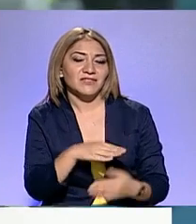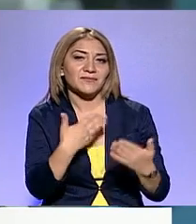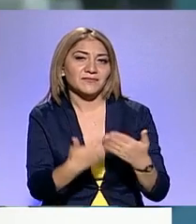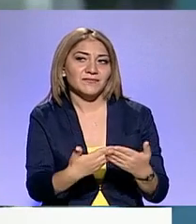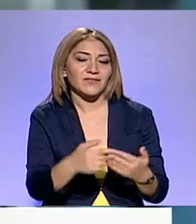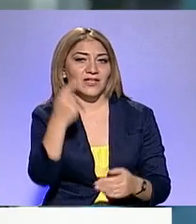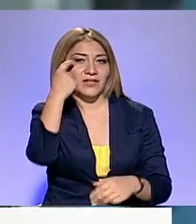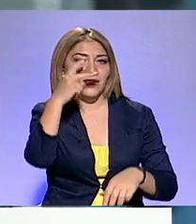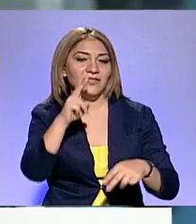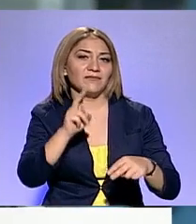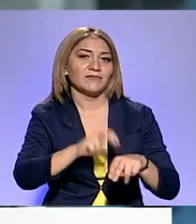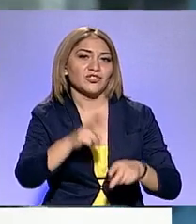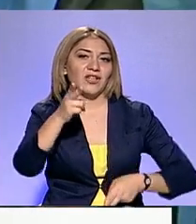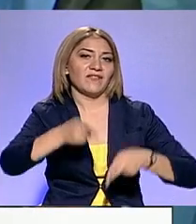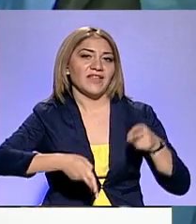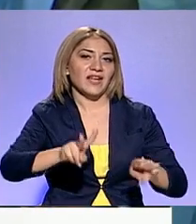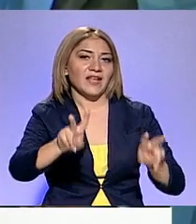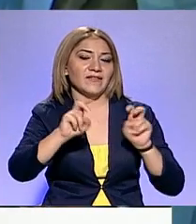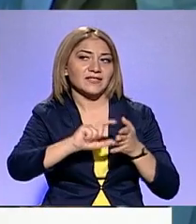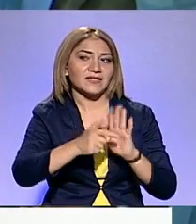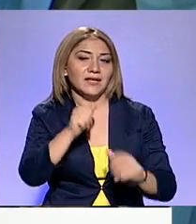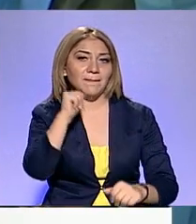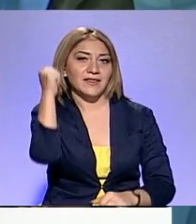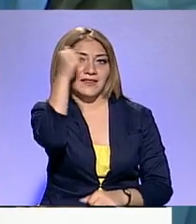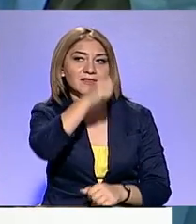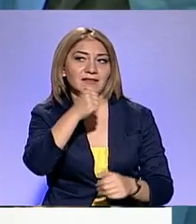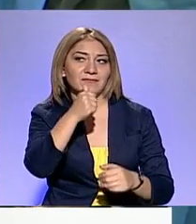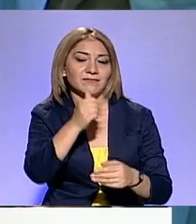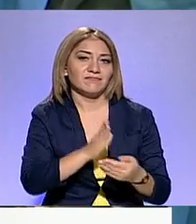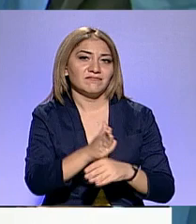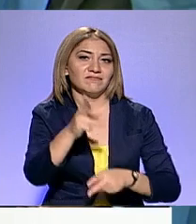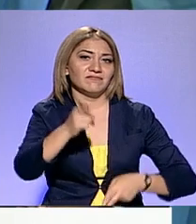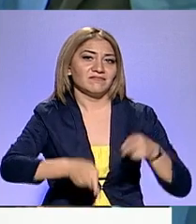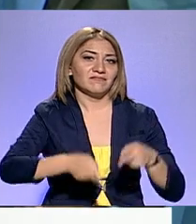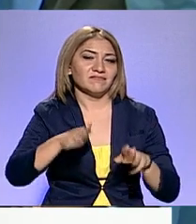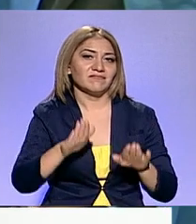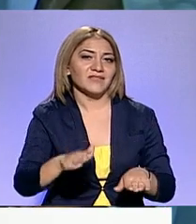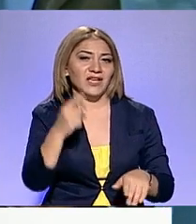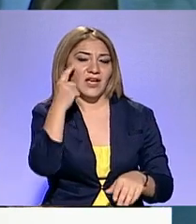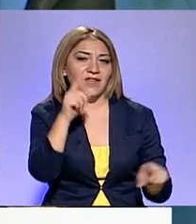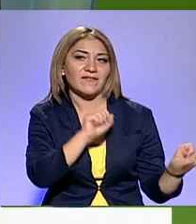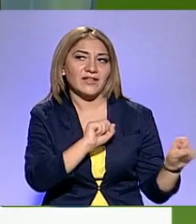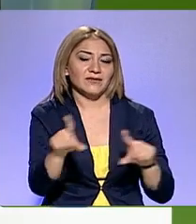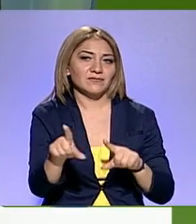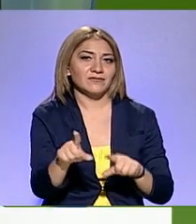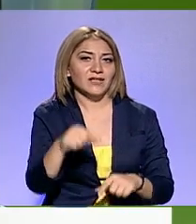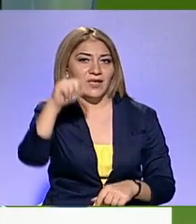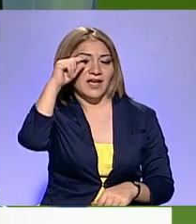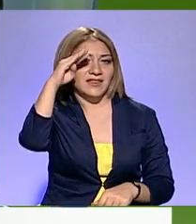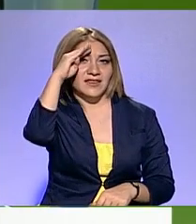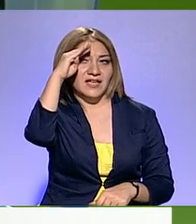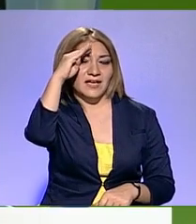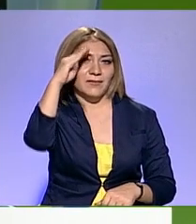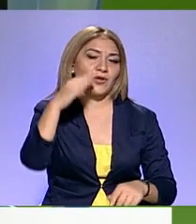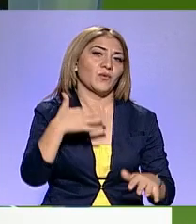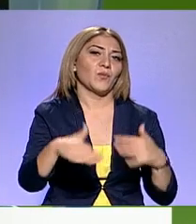սա ակնաբուժական վիրահատարան է։ Տարեկան ակնաբուժականներ կկատարենք 1000-ից ավելի։ Հայ տղամարդկանց